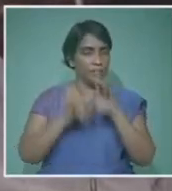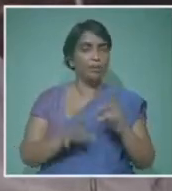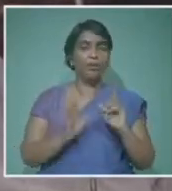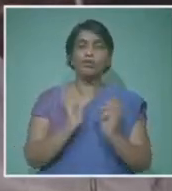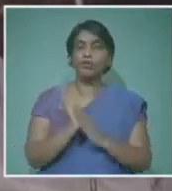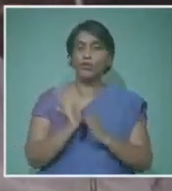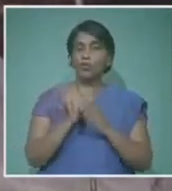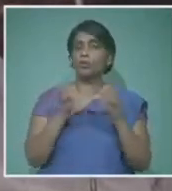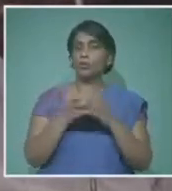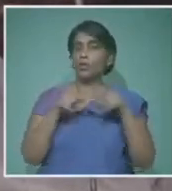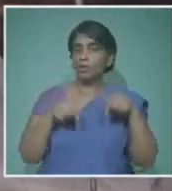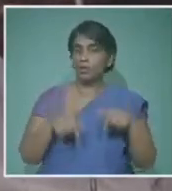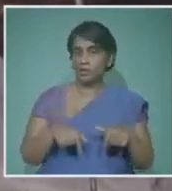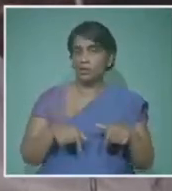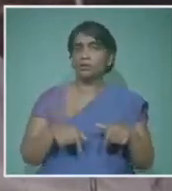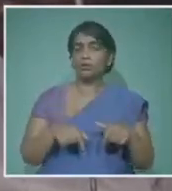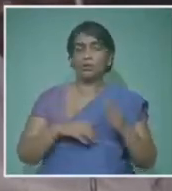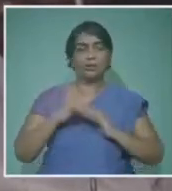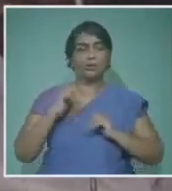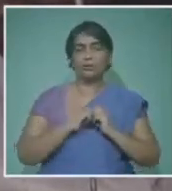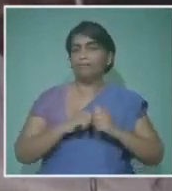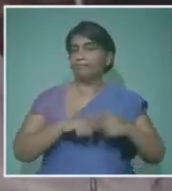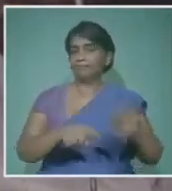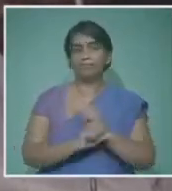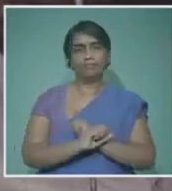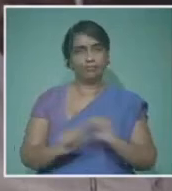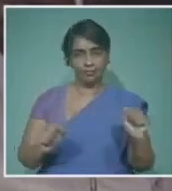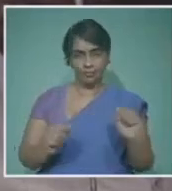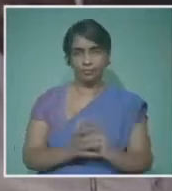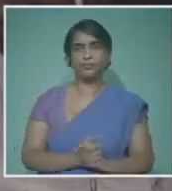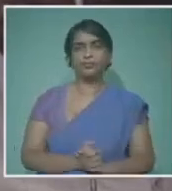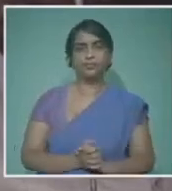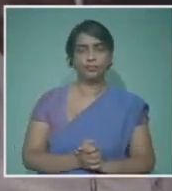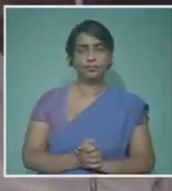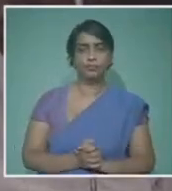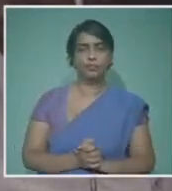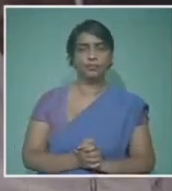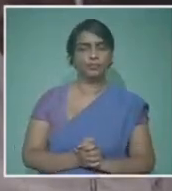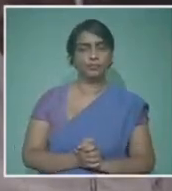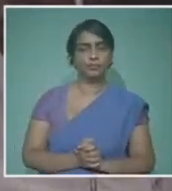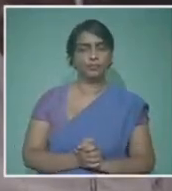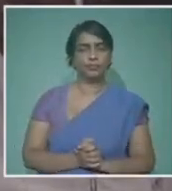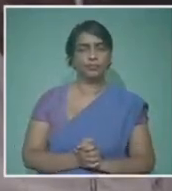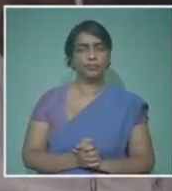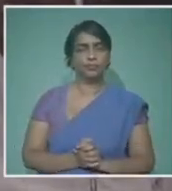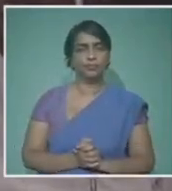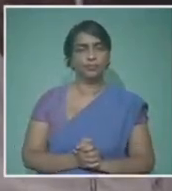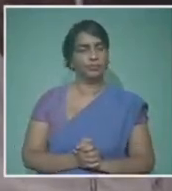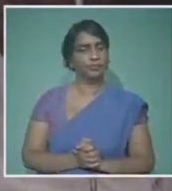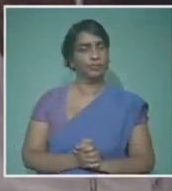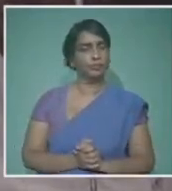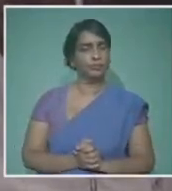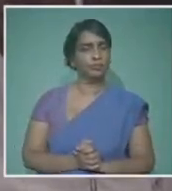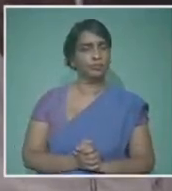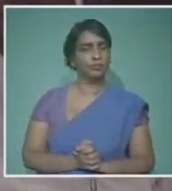එන්නේ ක්‍රියා වෙන ක්‍රියාත්මක නැහැ කියන එක functus as the warrants and mandate of